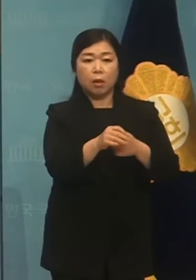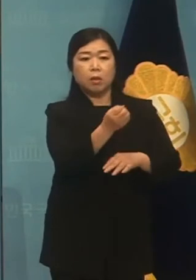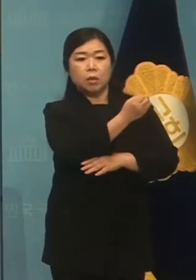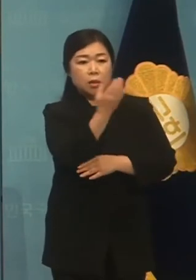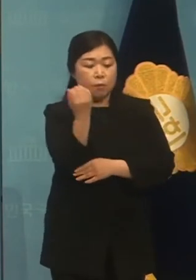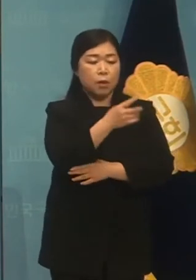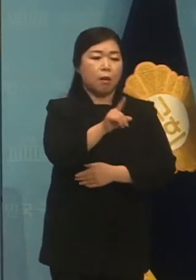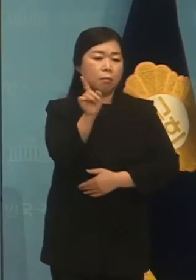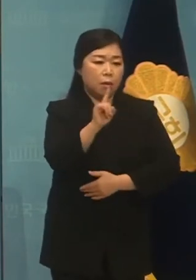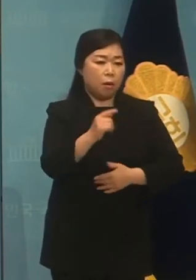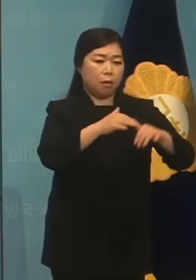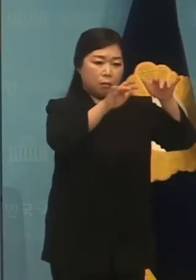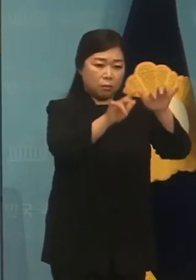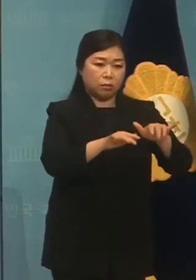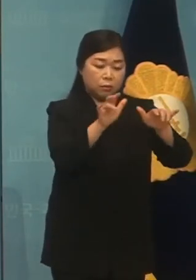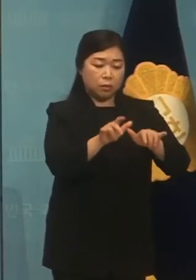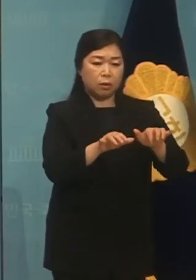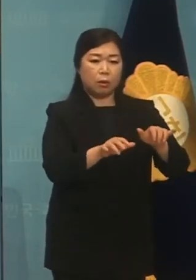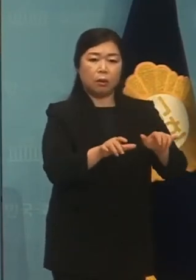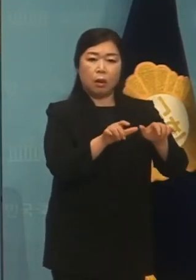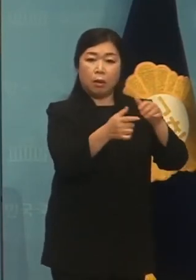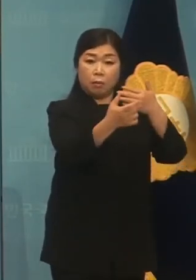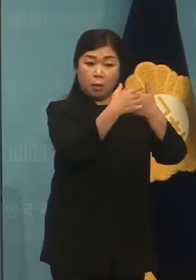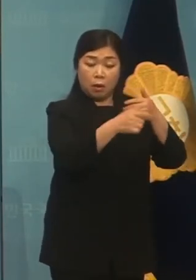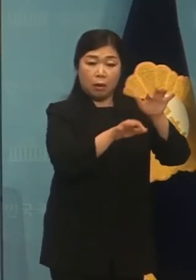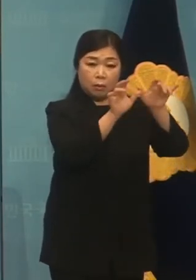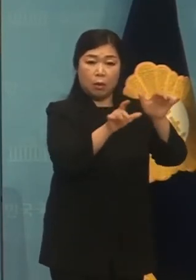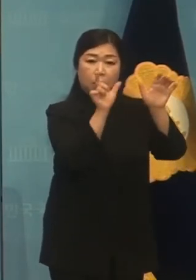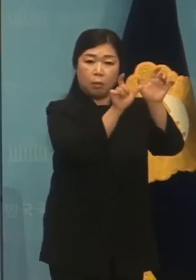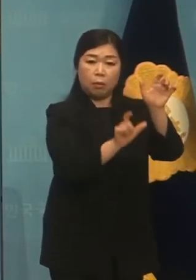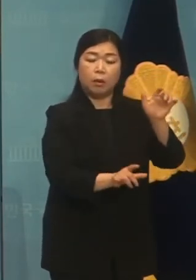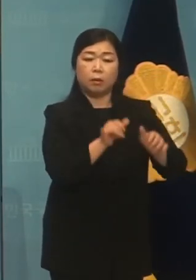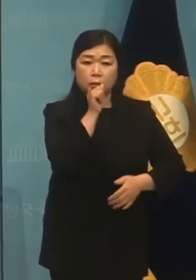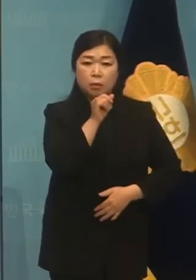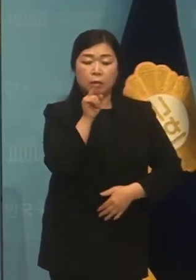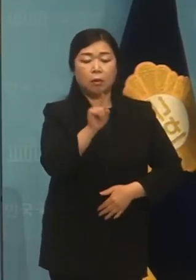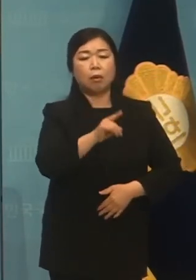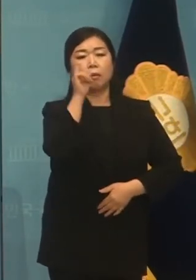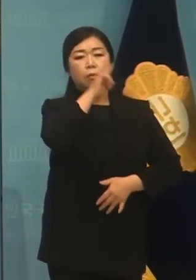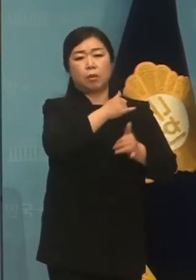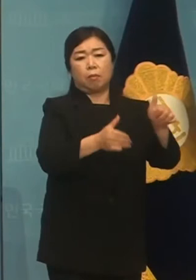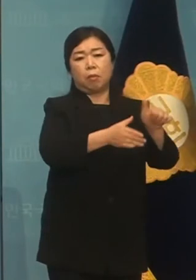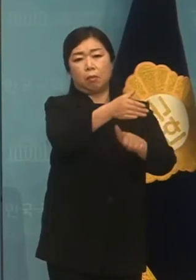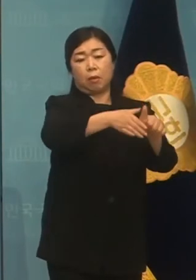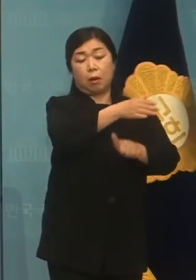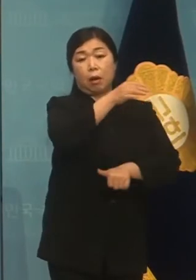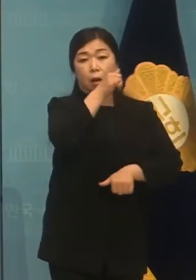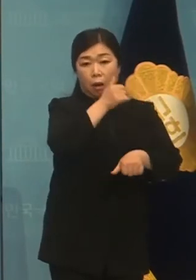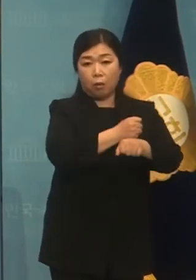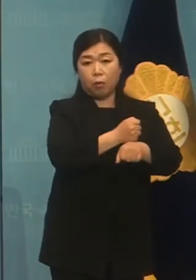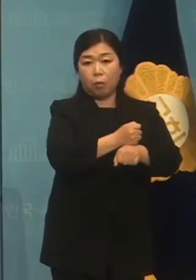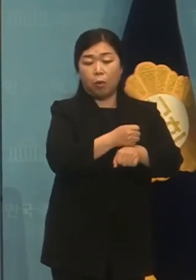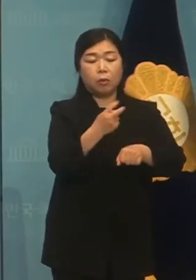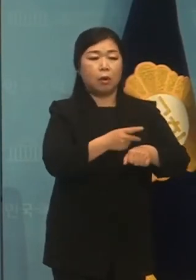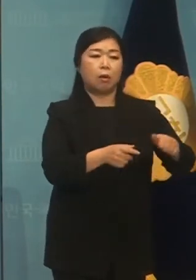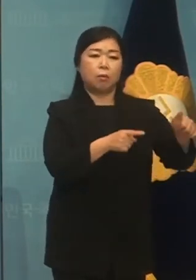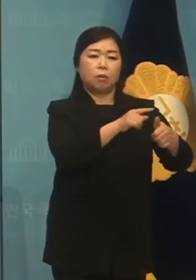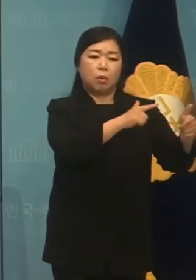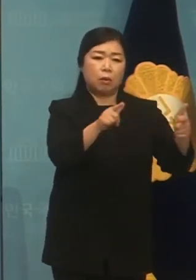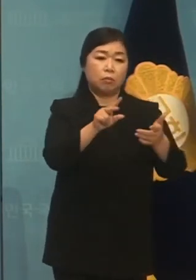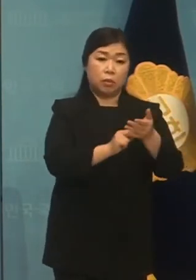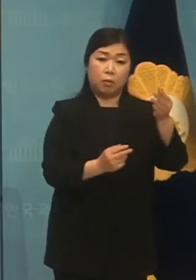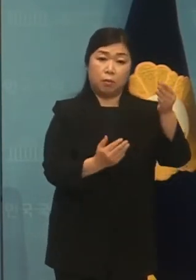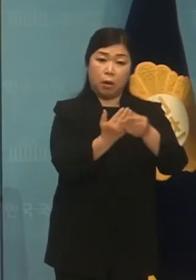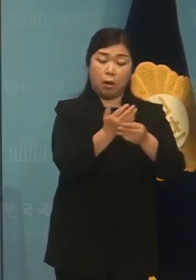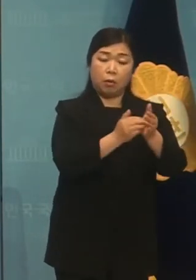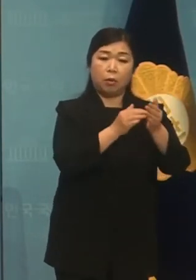신문에 엄청나게 올라오니 끓고 거기서 악의를 만들고 그리고 그 사람들을 딜을 하고 여러 가지 문제를